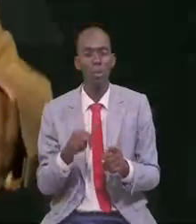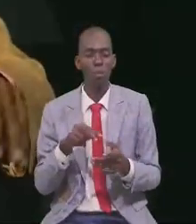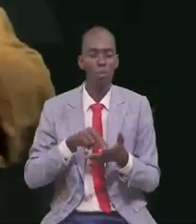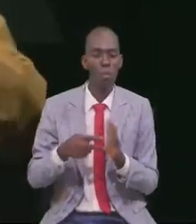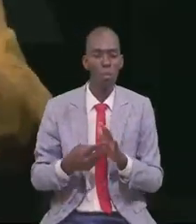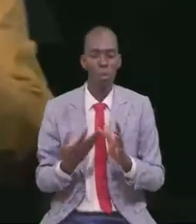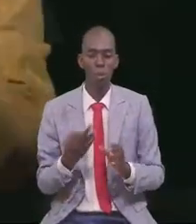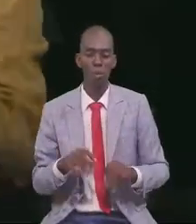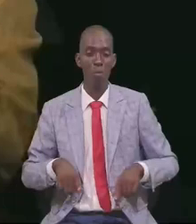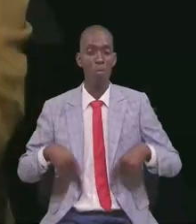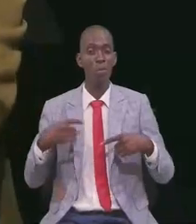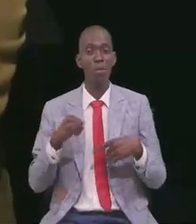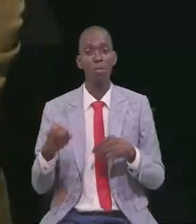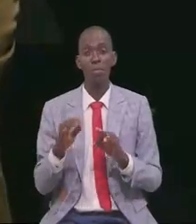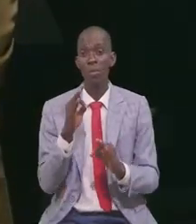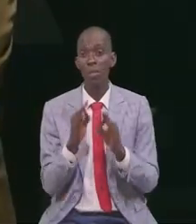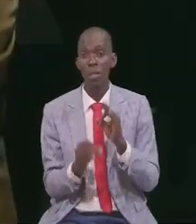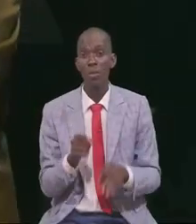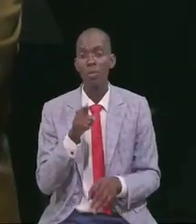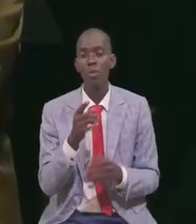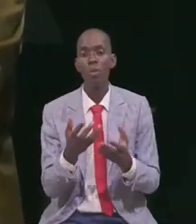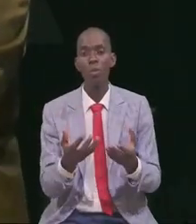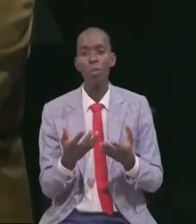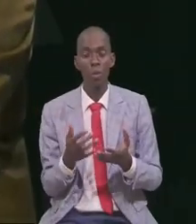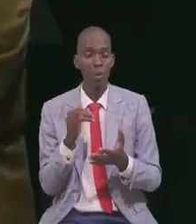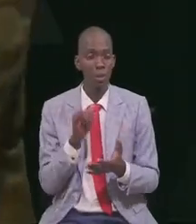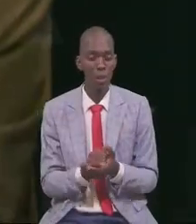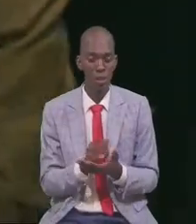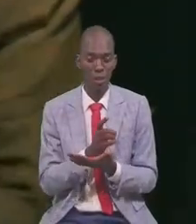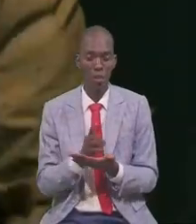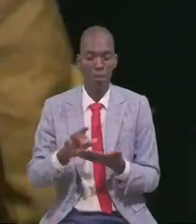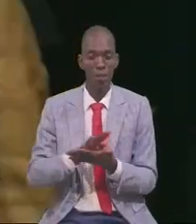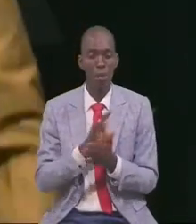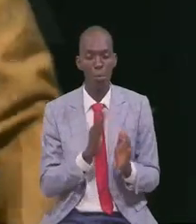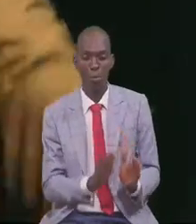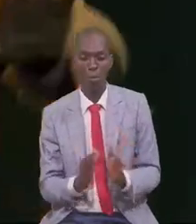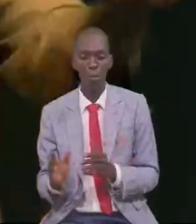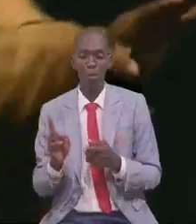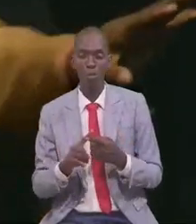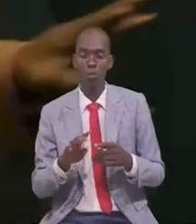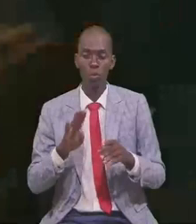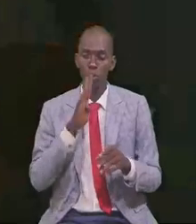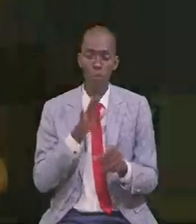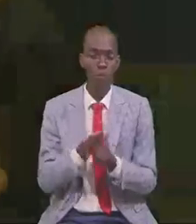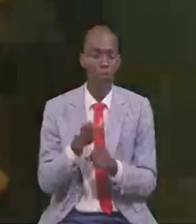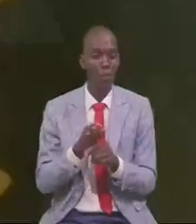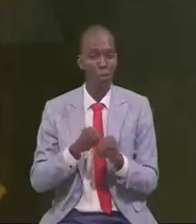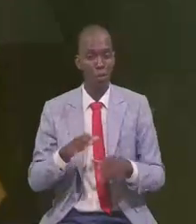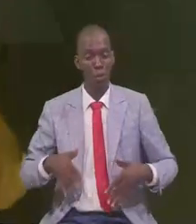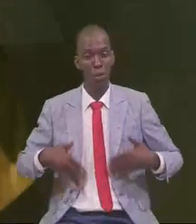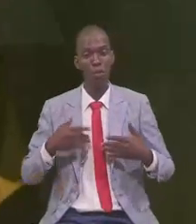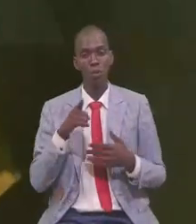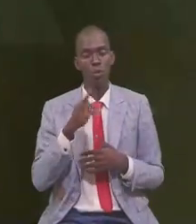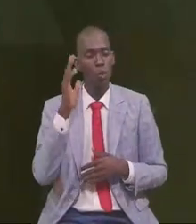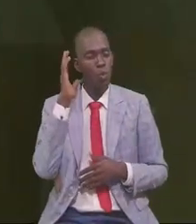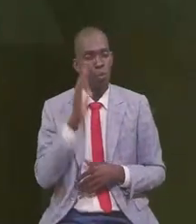Et dit, si vous voulez que ce plan, que le plan divin soit accompli dans votre vie, vous me chercherez, vous me trouverez, si